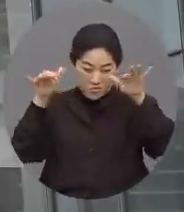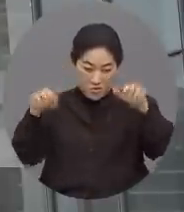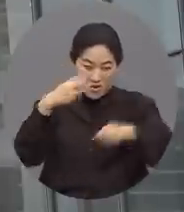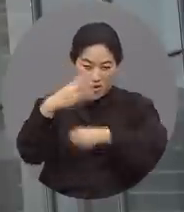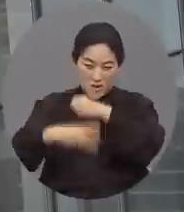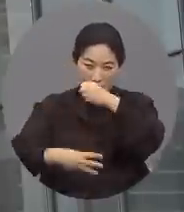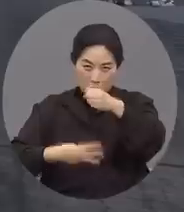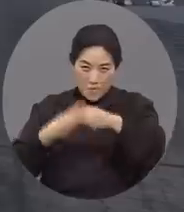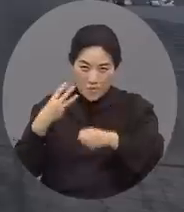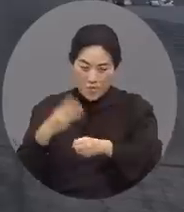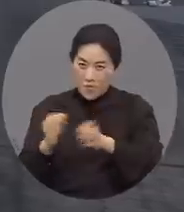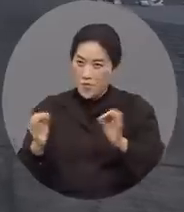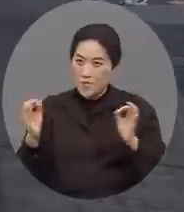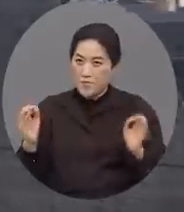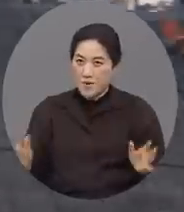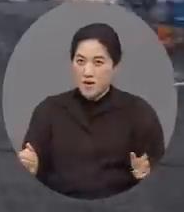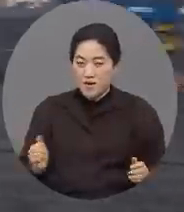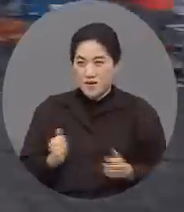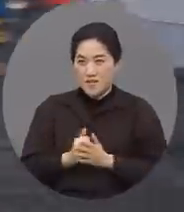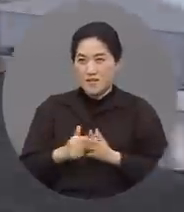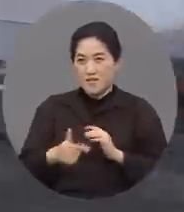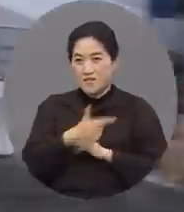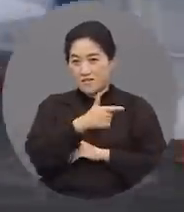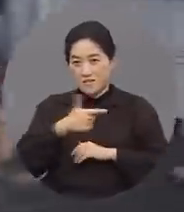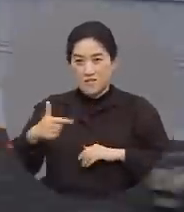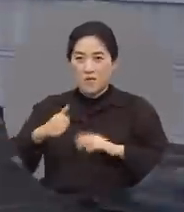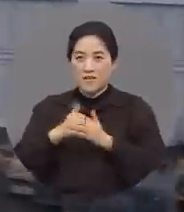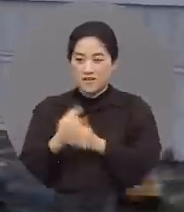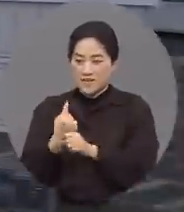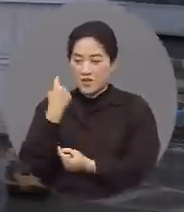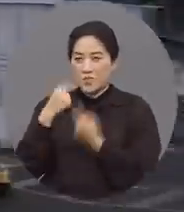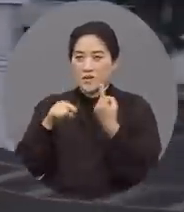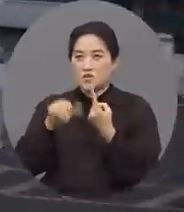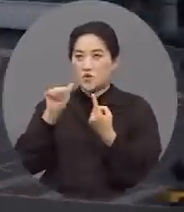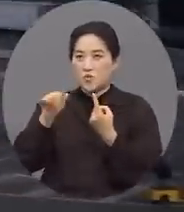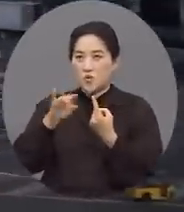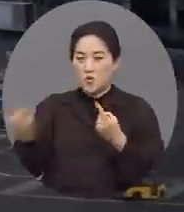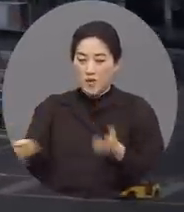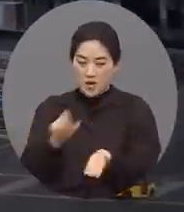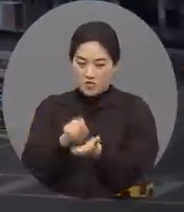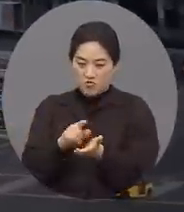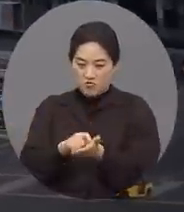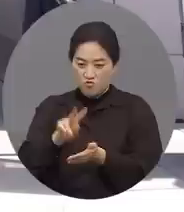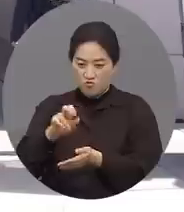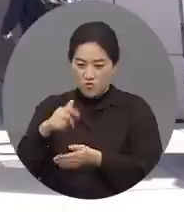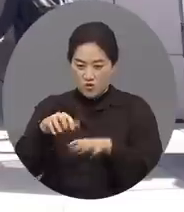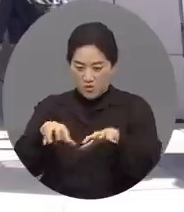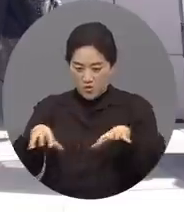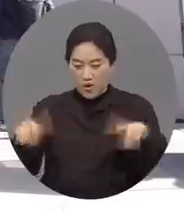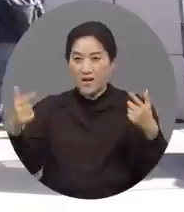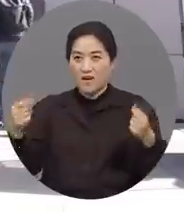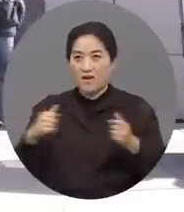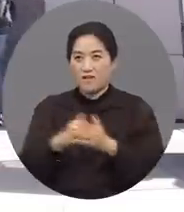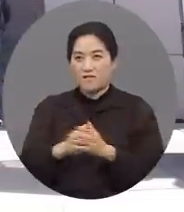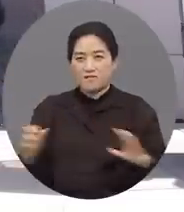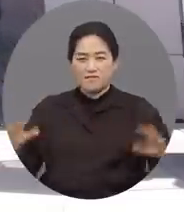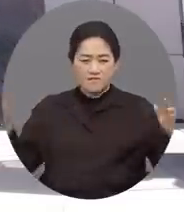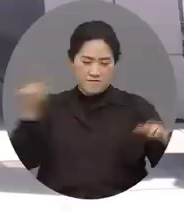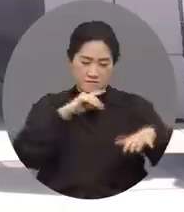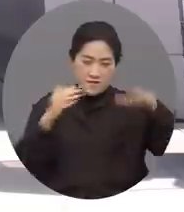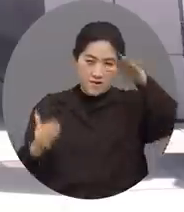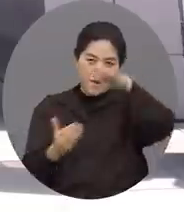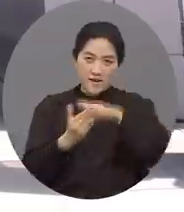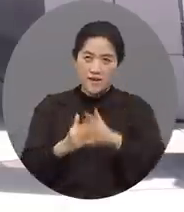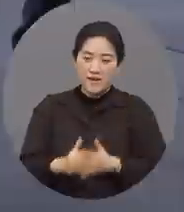3년 만입니다. 전시장 크기는 작년의 1.5배, 축구장 26개 규모로 명실공히 세계 최대